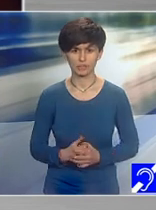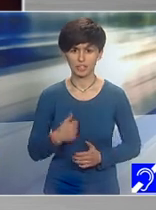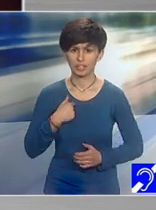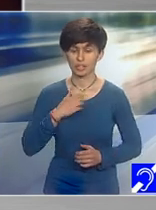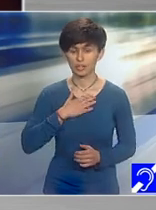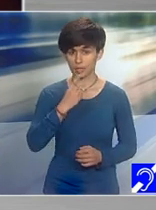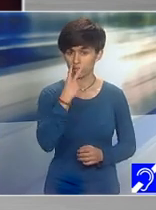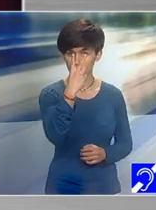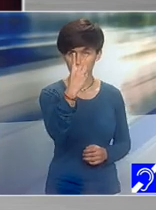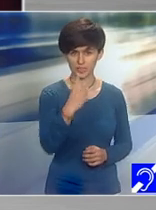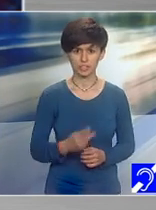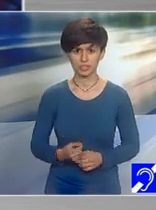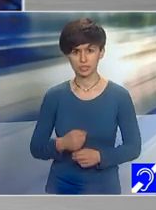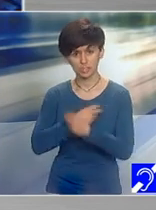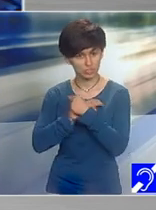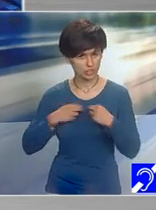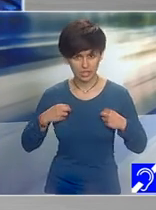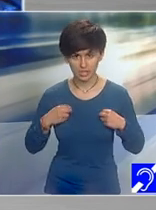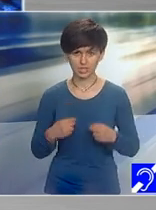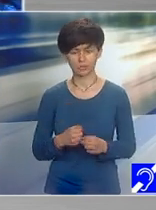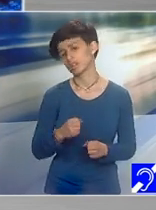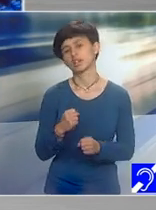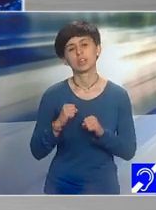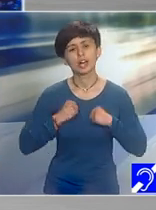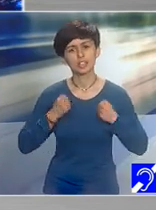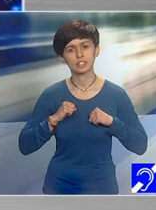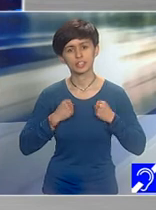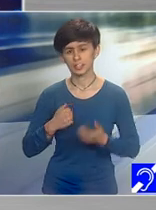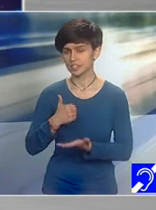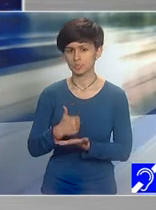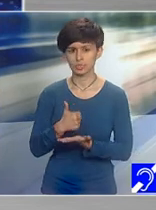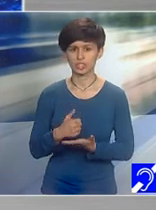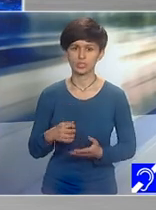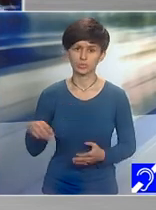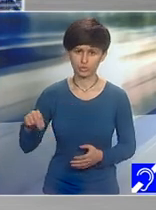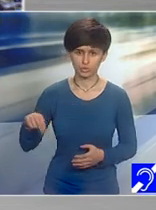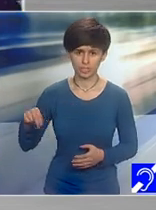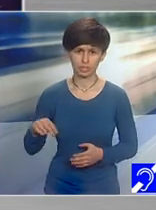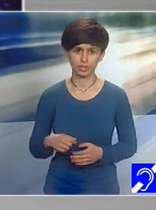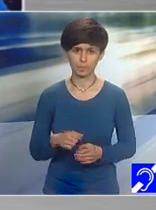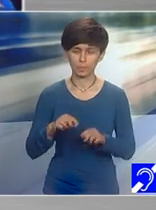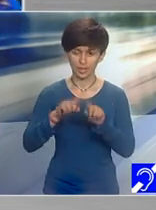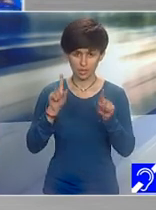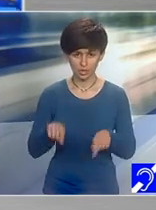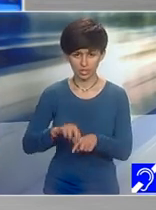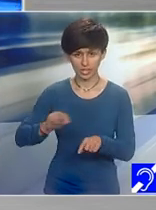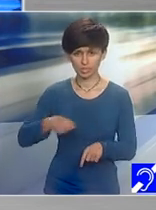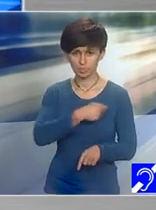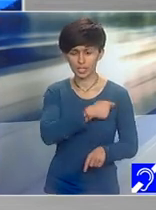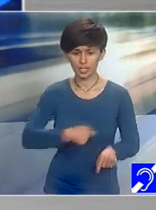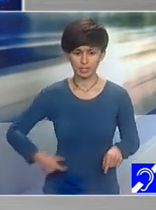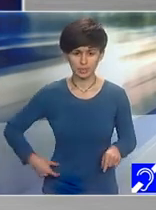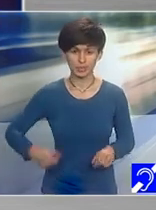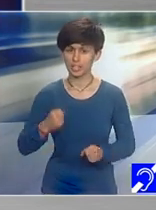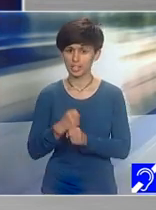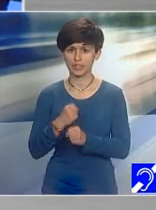viziune juridică asupra activității primăriei, asupra bugetului municipiului, asupra contractelor pe care primăria le încheie numele nostru